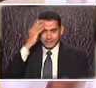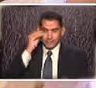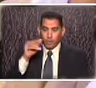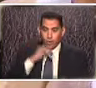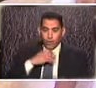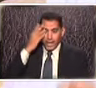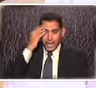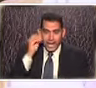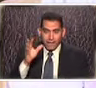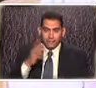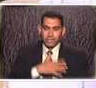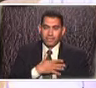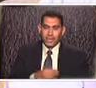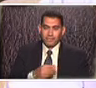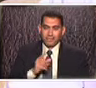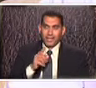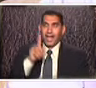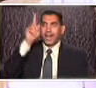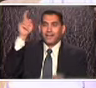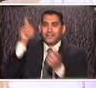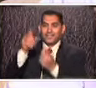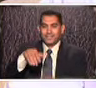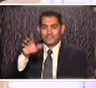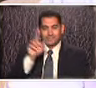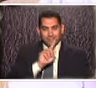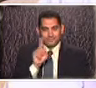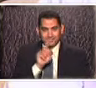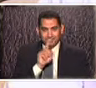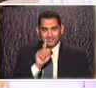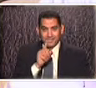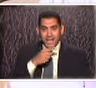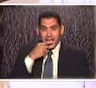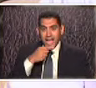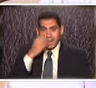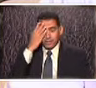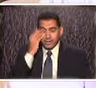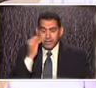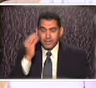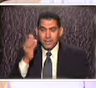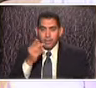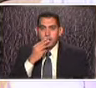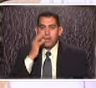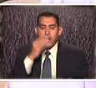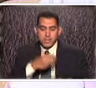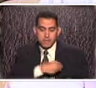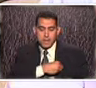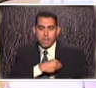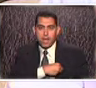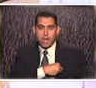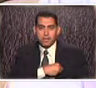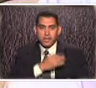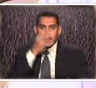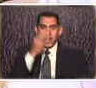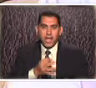الله العفو طيب منك لله ب منك لله لا الكلام عن التسامح قناعه